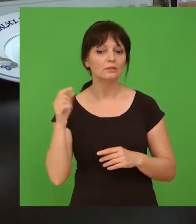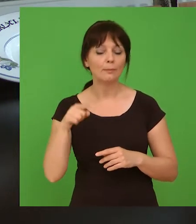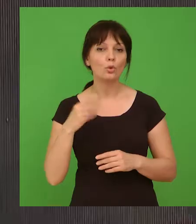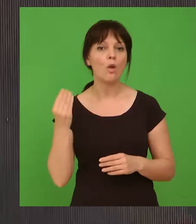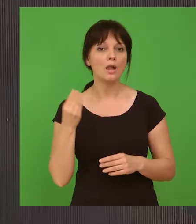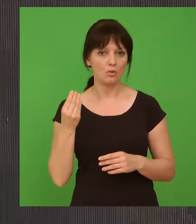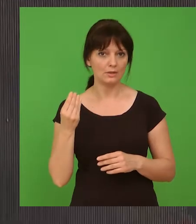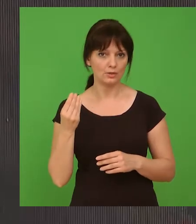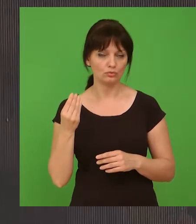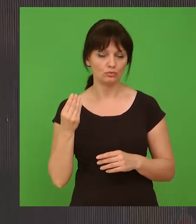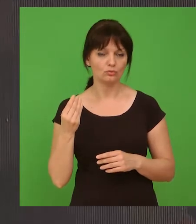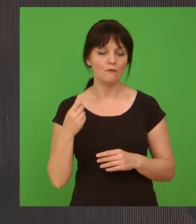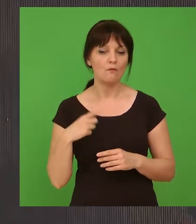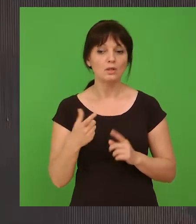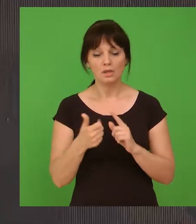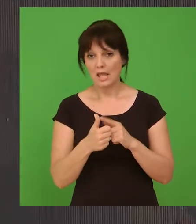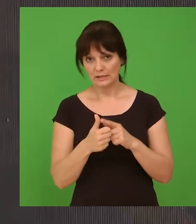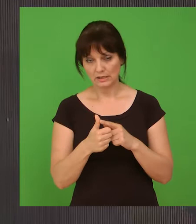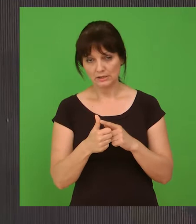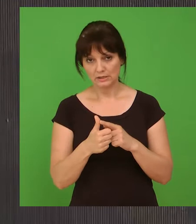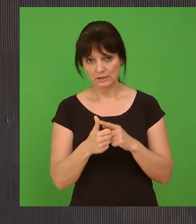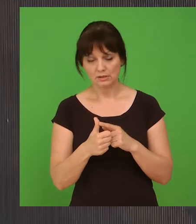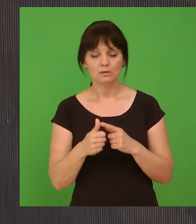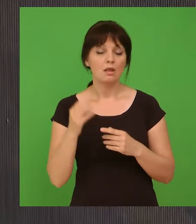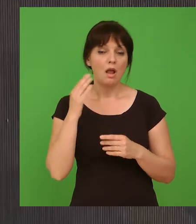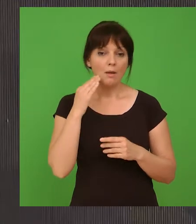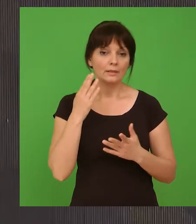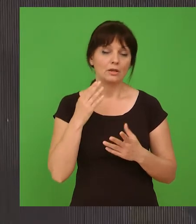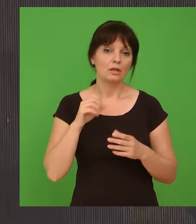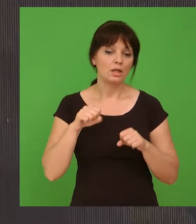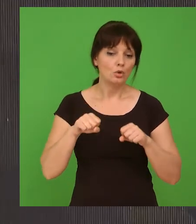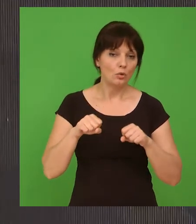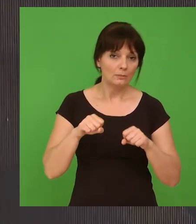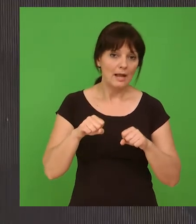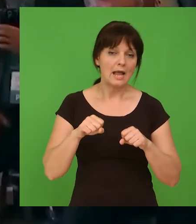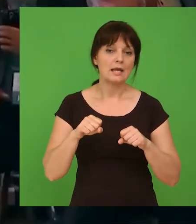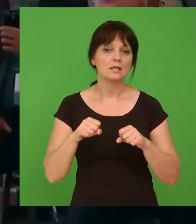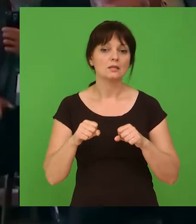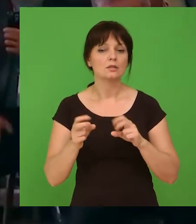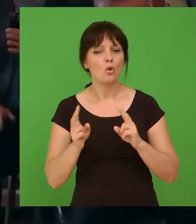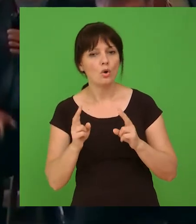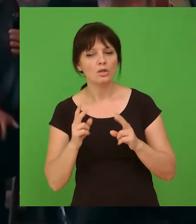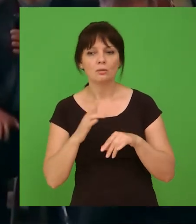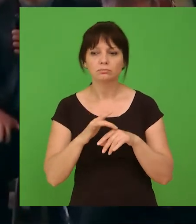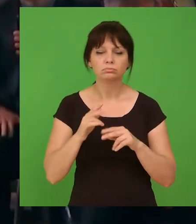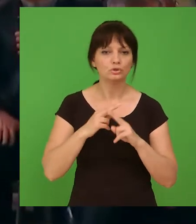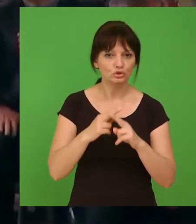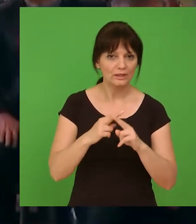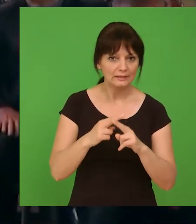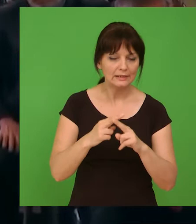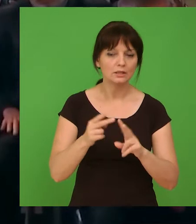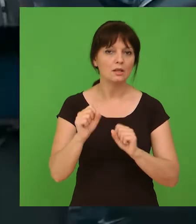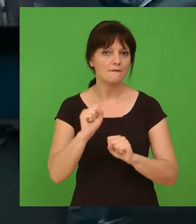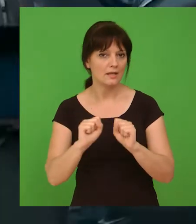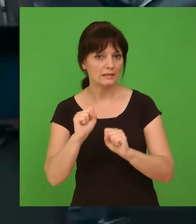előadást tartott, egyrészt arról, hogy az amerikai kormányzat milyen módon igyekszik segíteni,